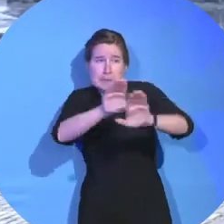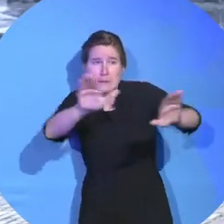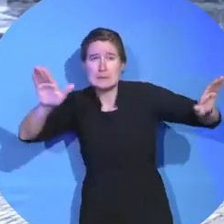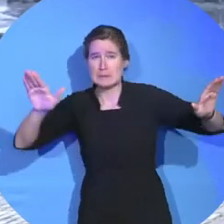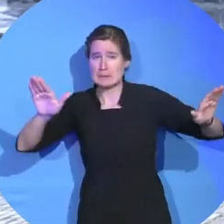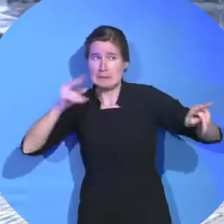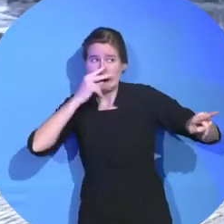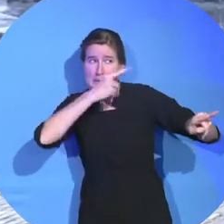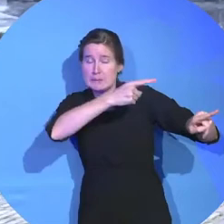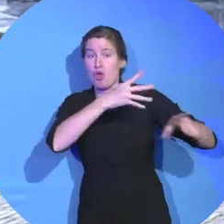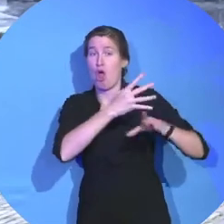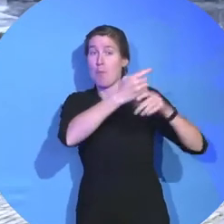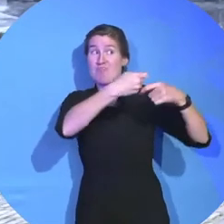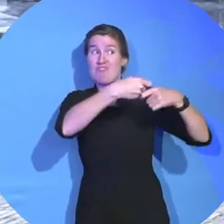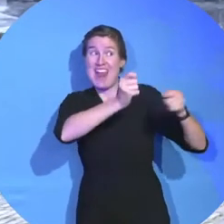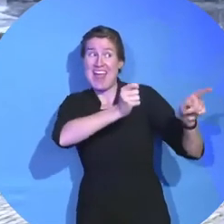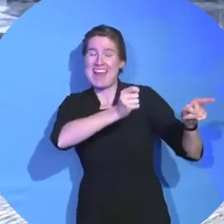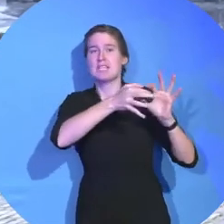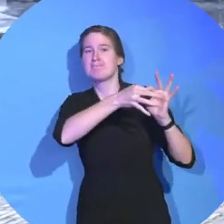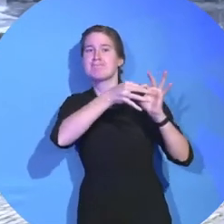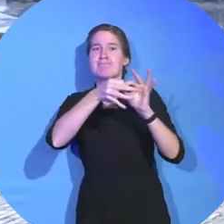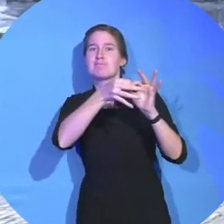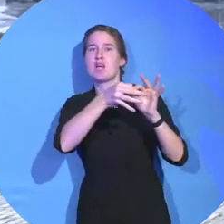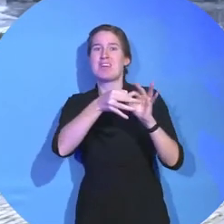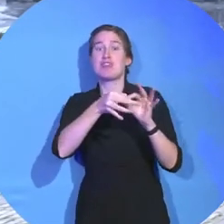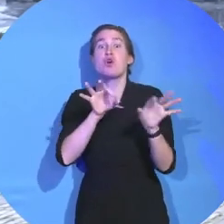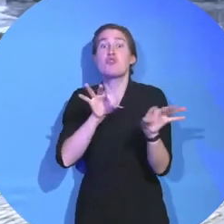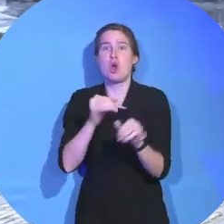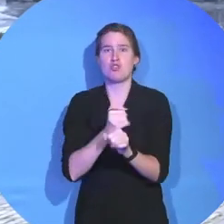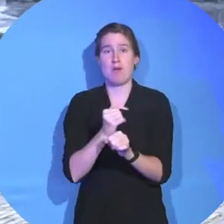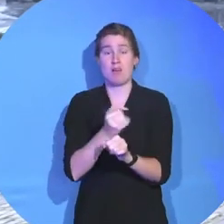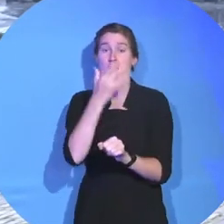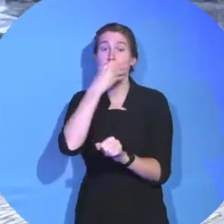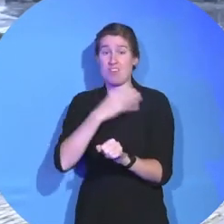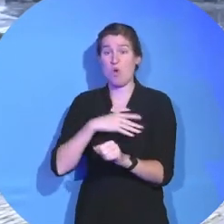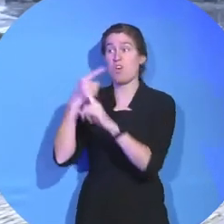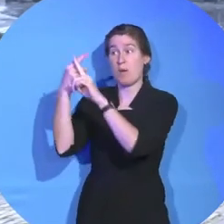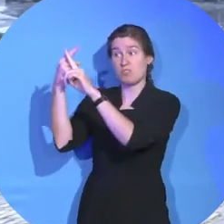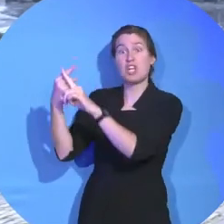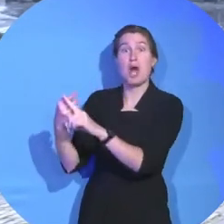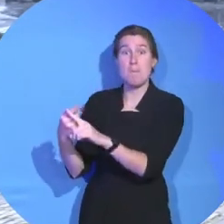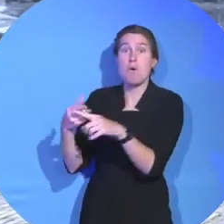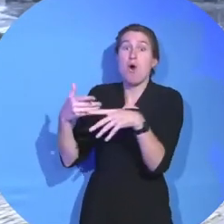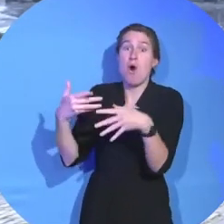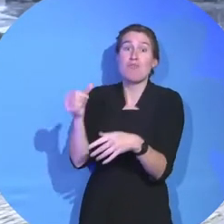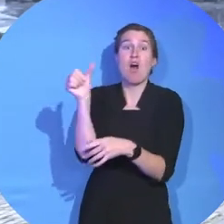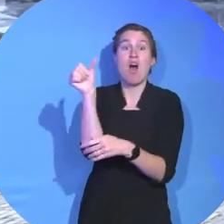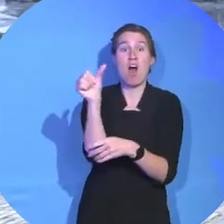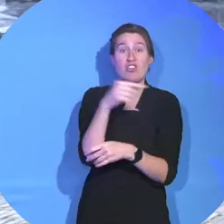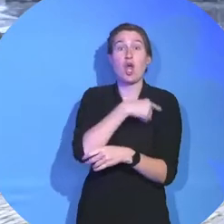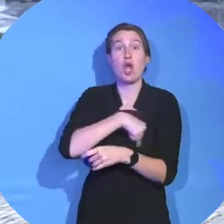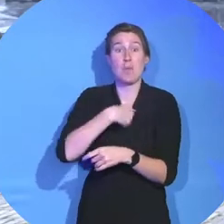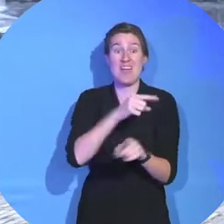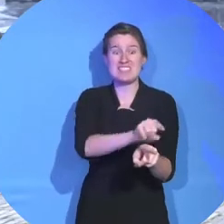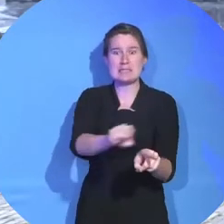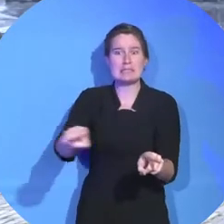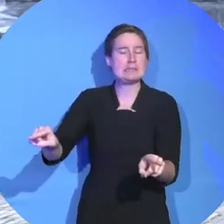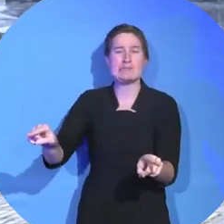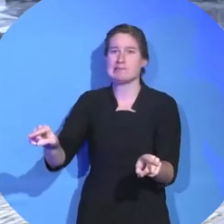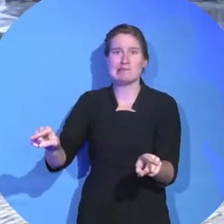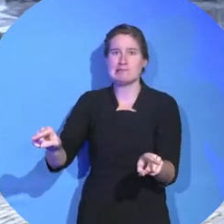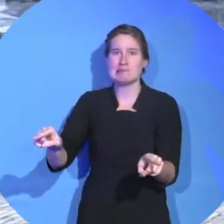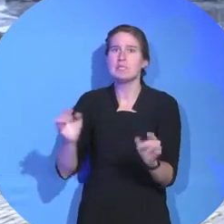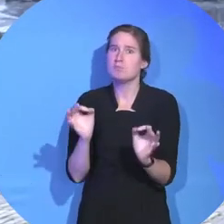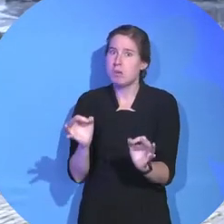hulpverlening rond het maken van een keuze. Want ik zie in Amsterdam, maar ook in andere gemeenten, daar kunnen we echt stappen maken. Dus dat is ook een politiek